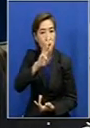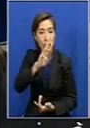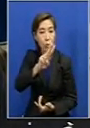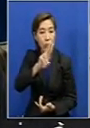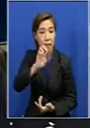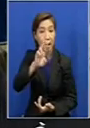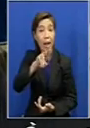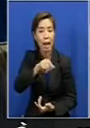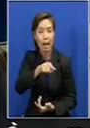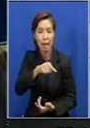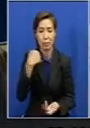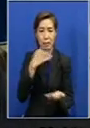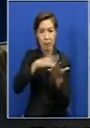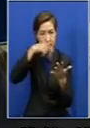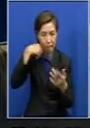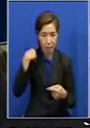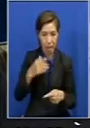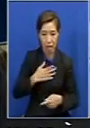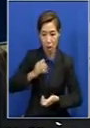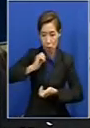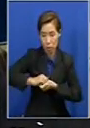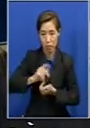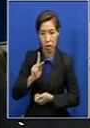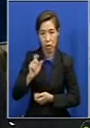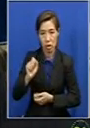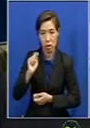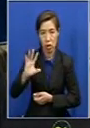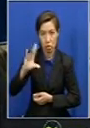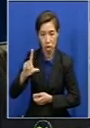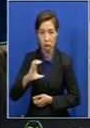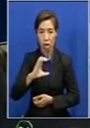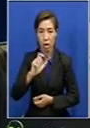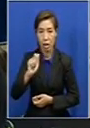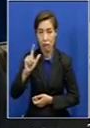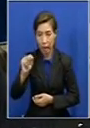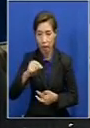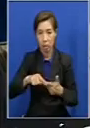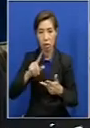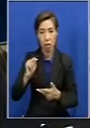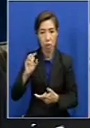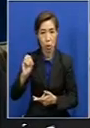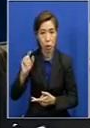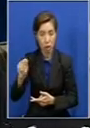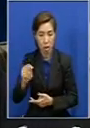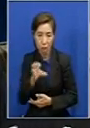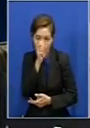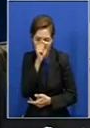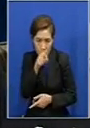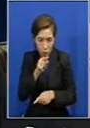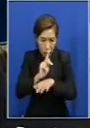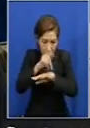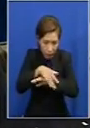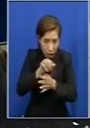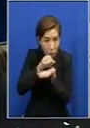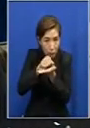ทช.แล้วก็แคทแล้วก็ TOT นะครับในการไปตรวจสอบในเรื่องการส่งให้สัญญาณในเรื่องของการบ